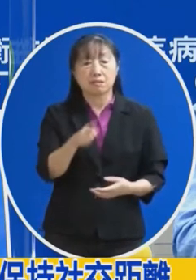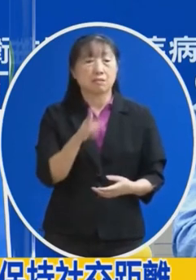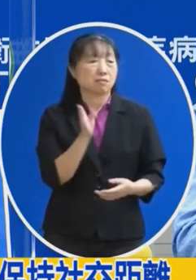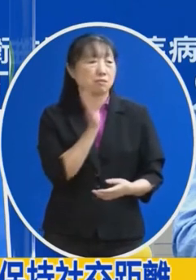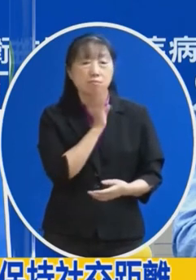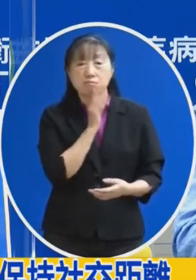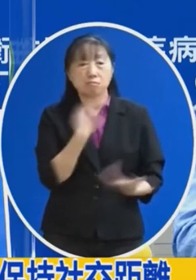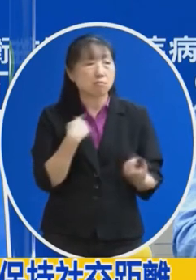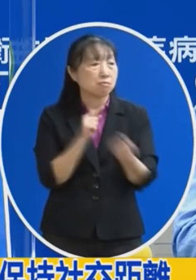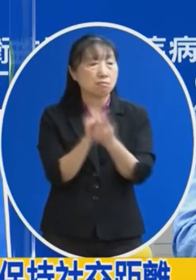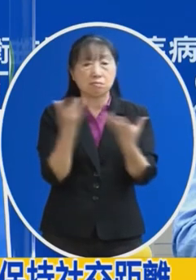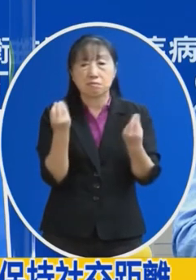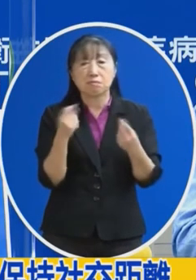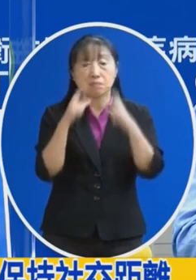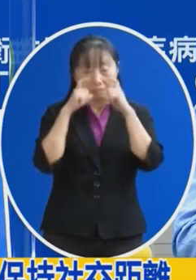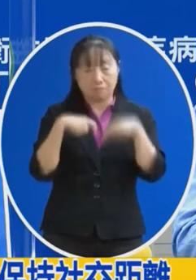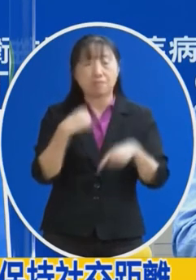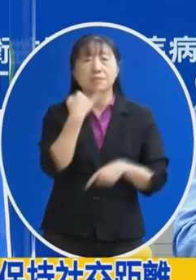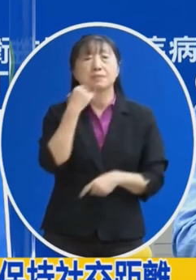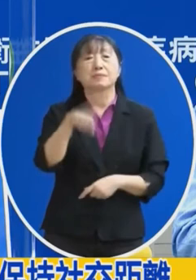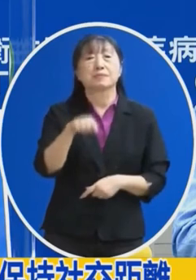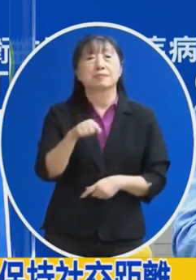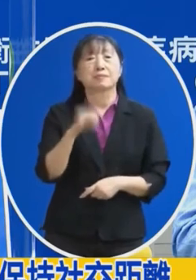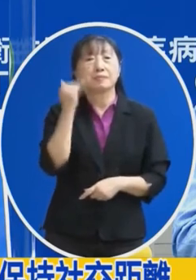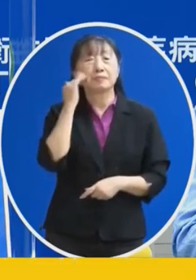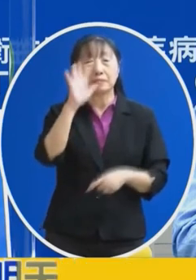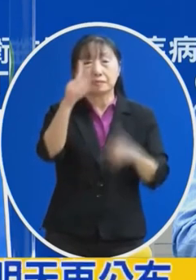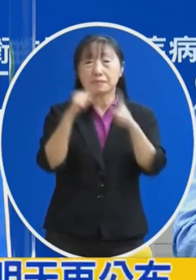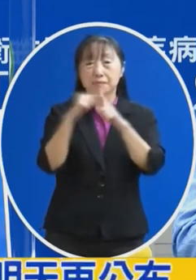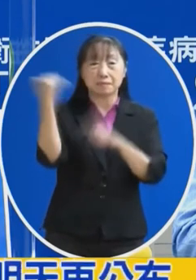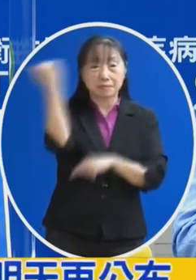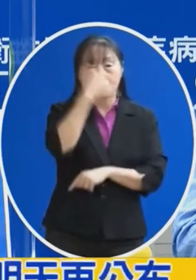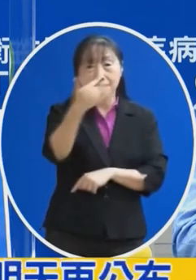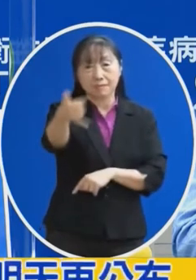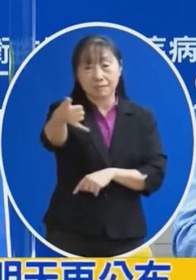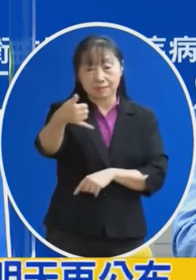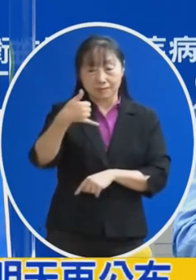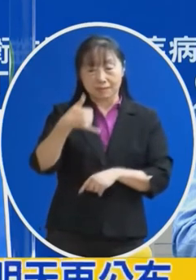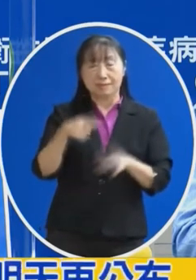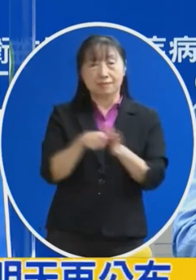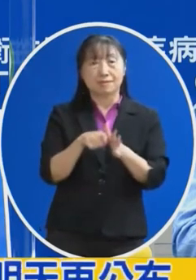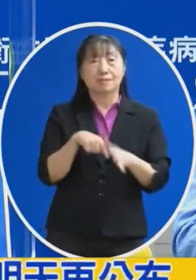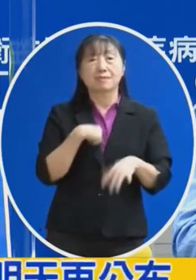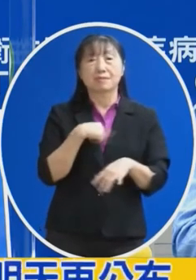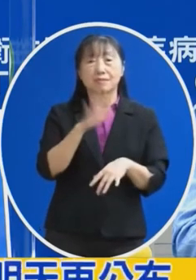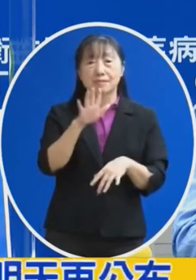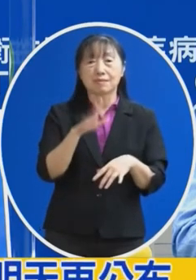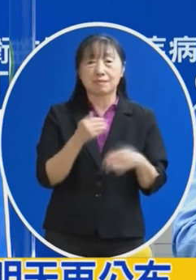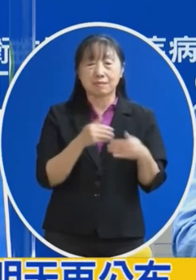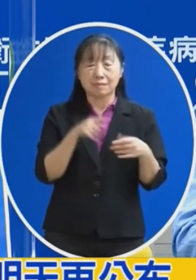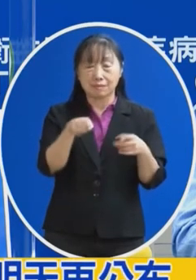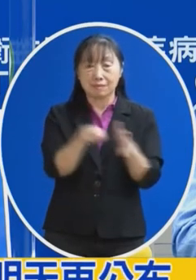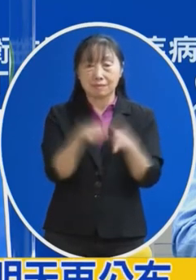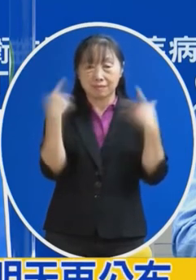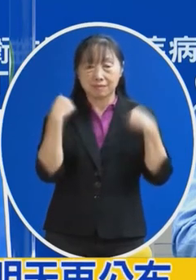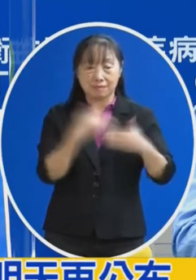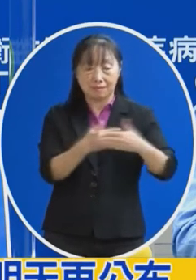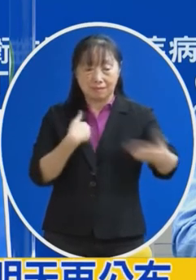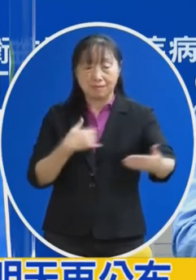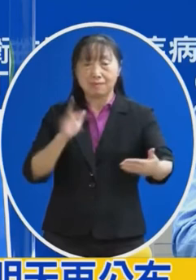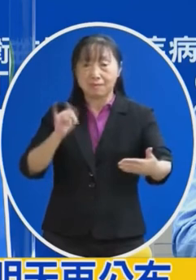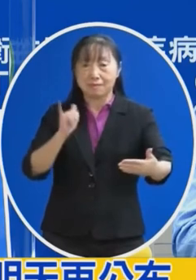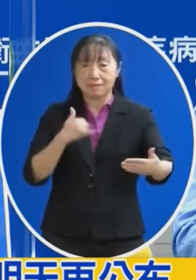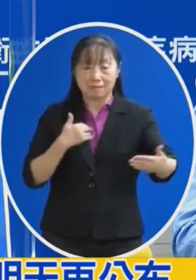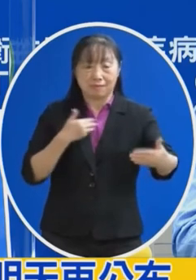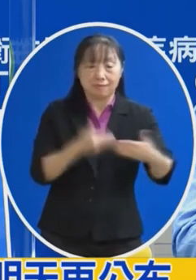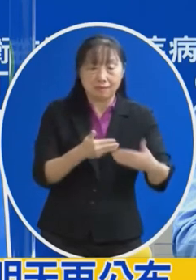要性，那可以不用戴。那但是一旦有人潮在聚集，或是人与人之间的距离没有办法维持的时候，那